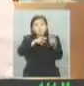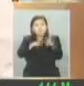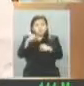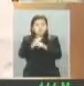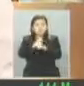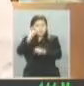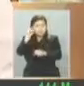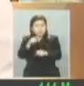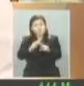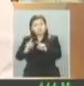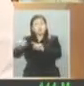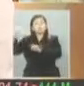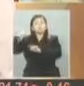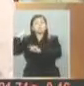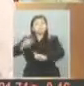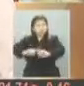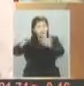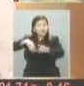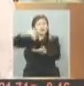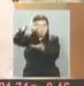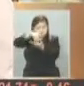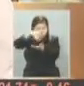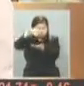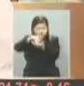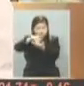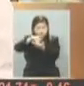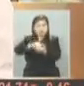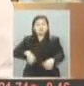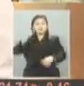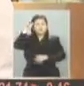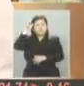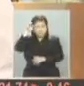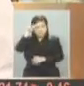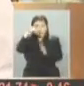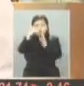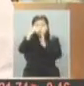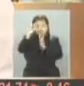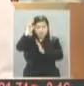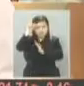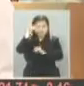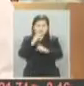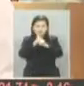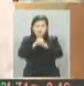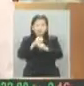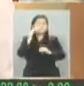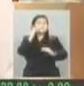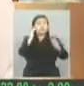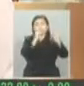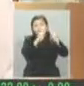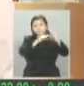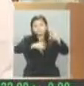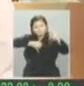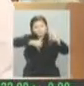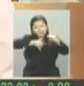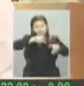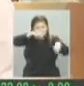แต่ว่ามีศูนย์บริบาลช้างปางละที่อำเภอเงาจังหวัดลำปางซึ่งที่นั่นเป็นบ้านหลังสุดท้ายของช้างไทย